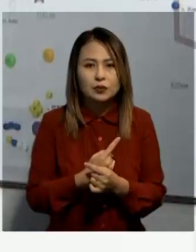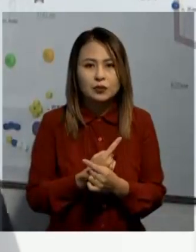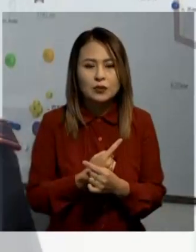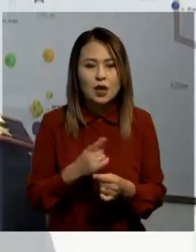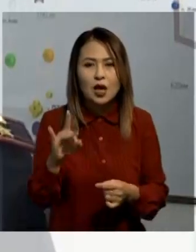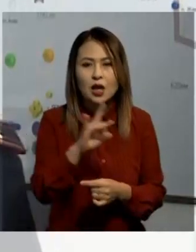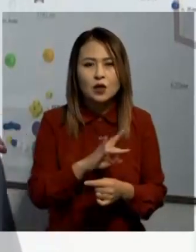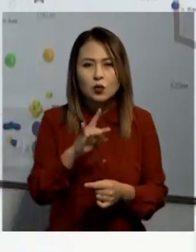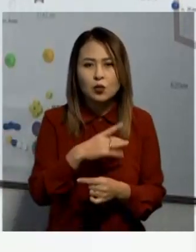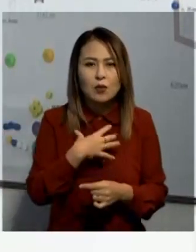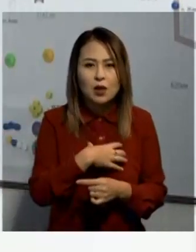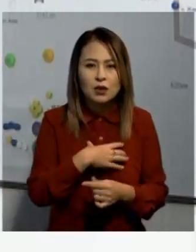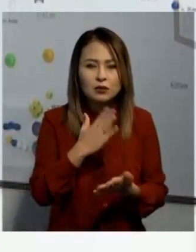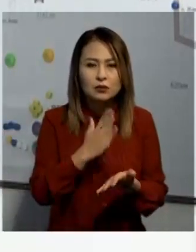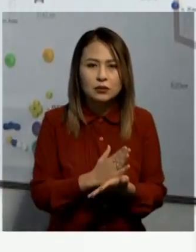Республика маңызы бар,